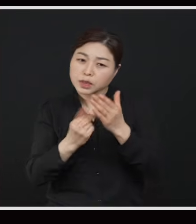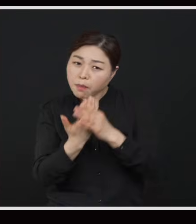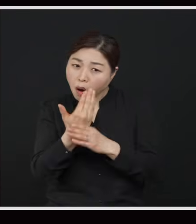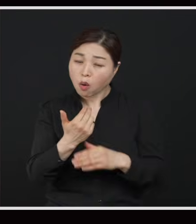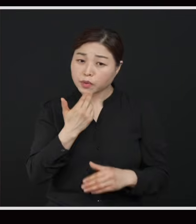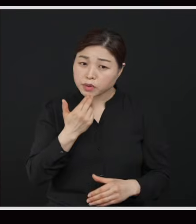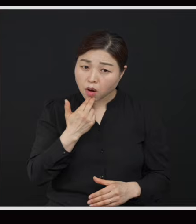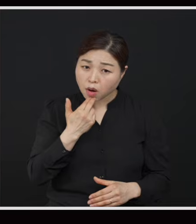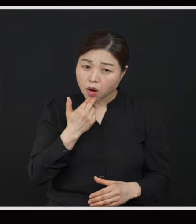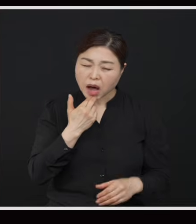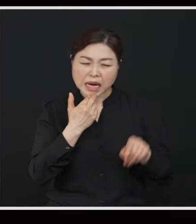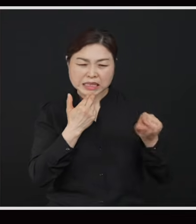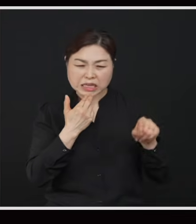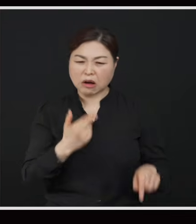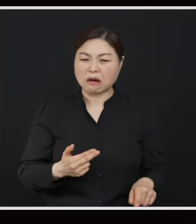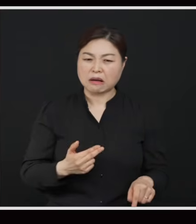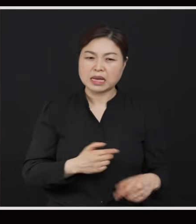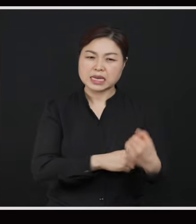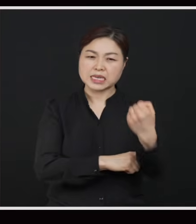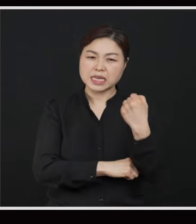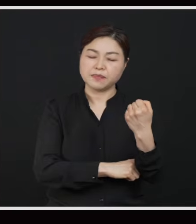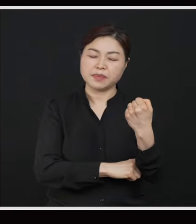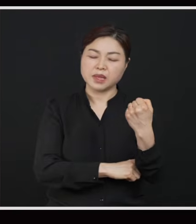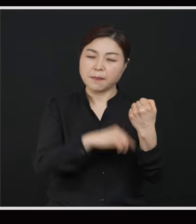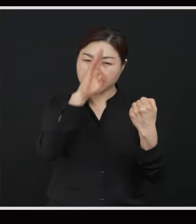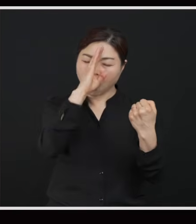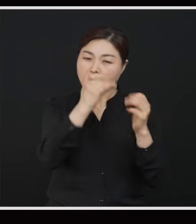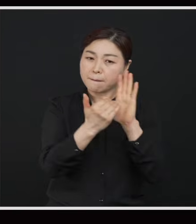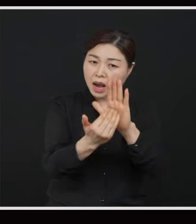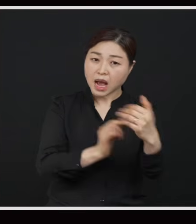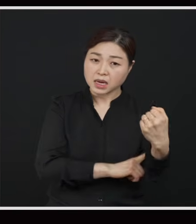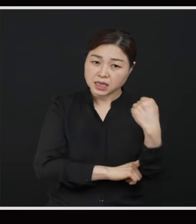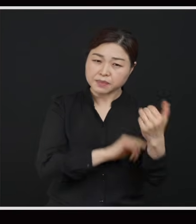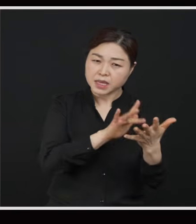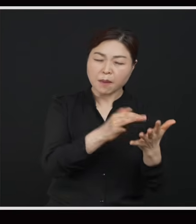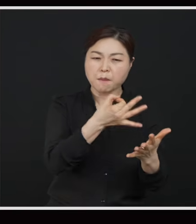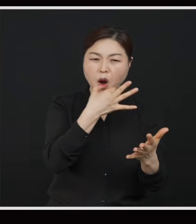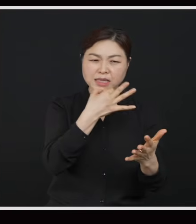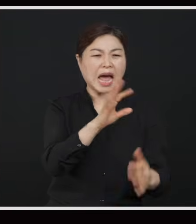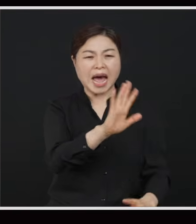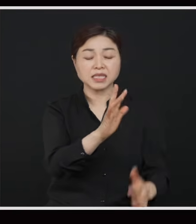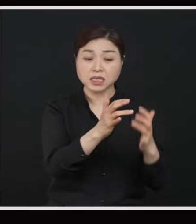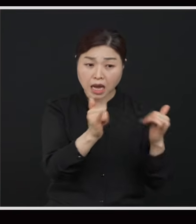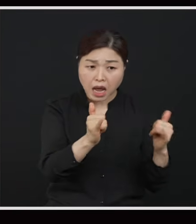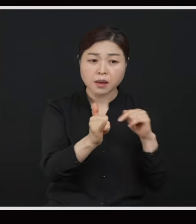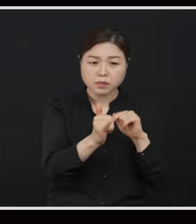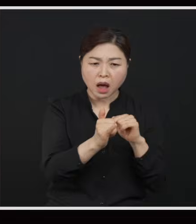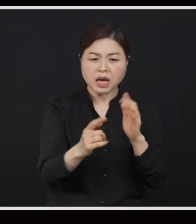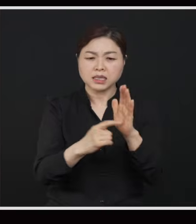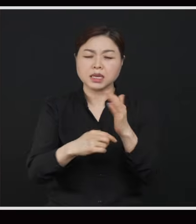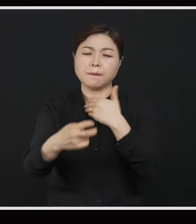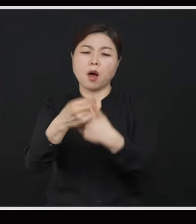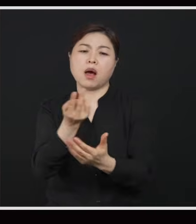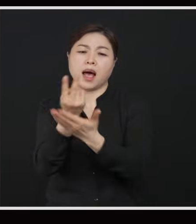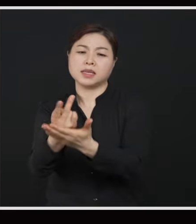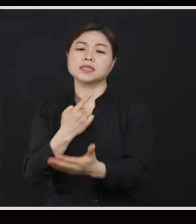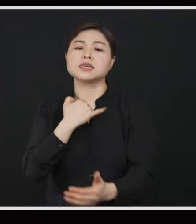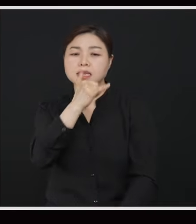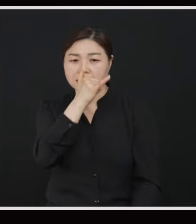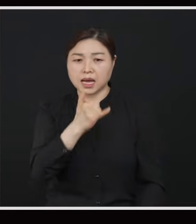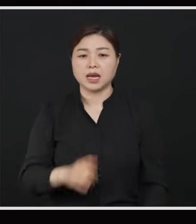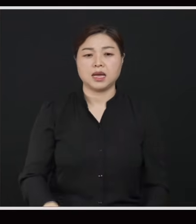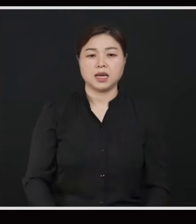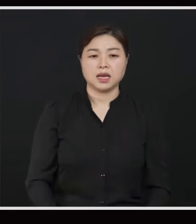아, 내가 항생제 처리했는데 그걸 안 먹은 사람이 둘이 있는데 응급실까지 갔지 뭡니까? 그런 얘기를 하니까